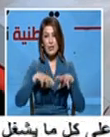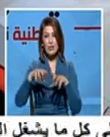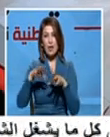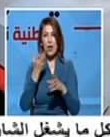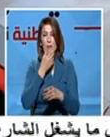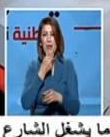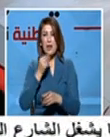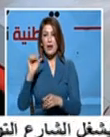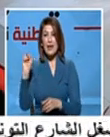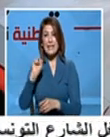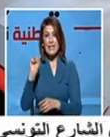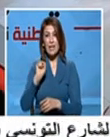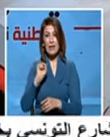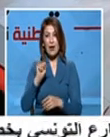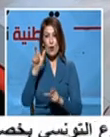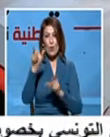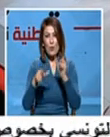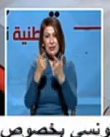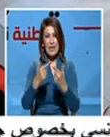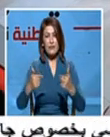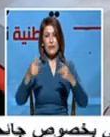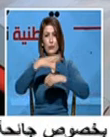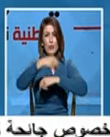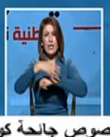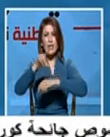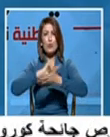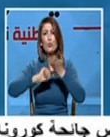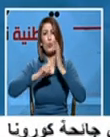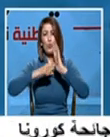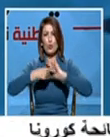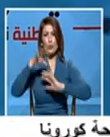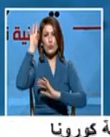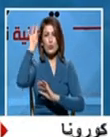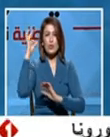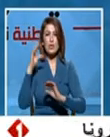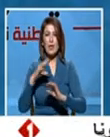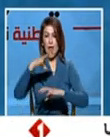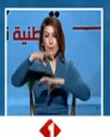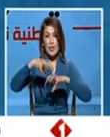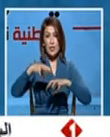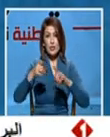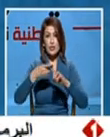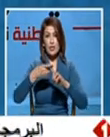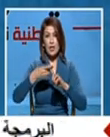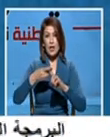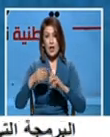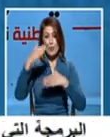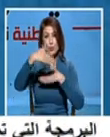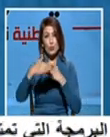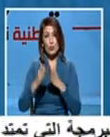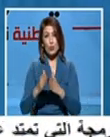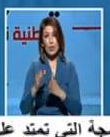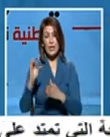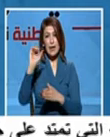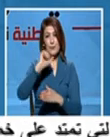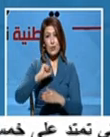سليانه، تقول لي مثلا، وهذه لجان في بعض الاحيان كما قلت انت مركزيه، يقوم حاليا الصندوق بالتنسيق من بعض